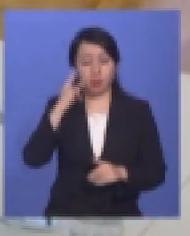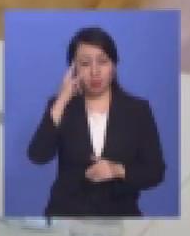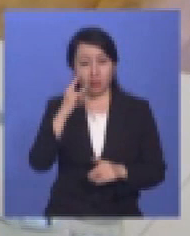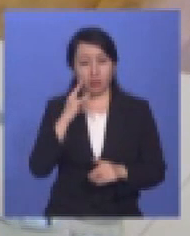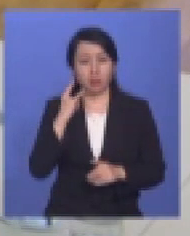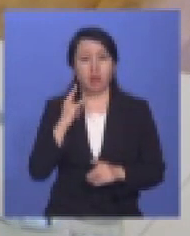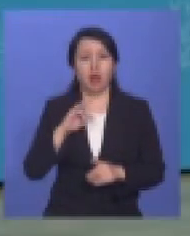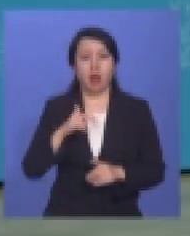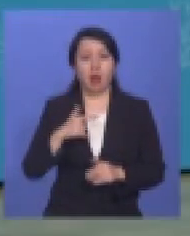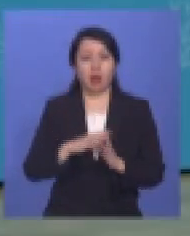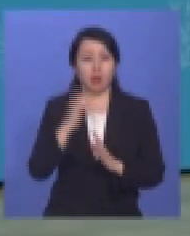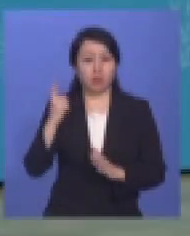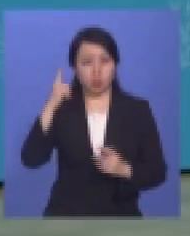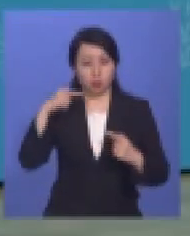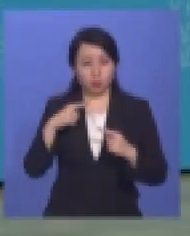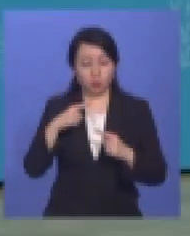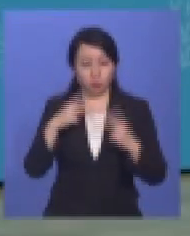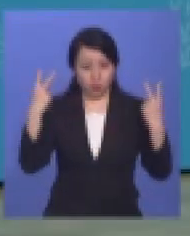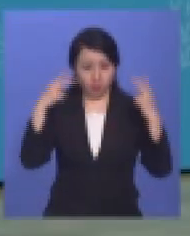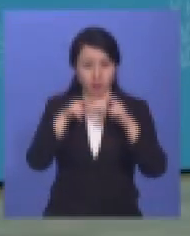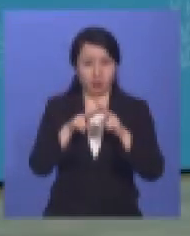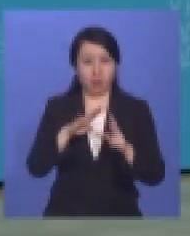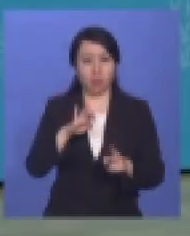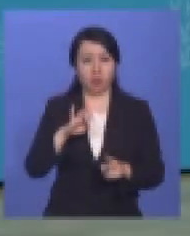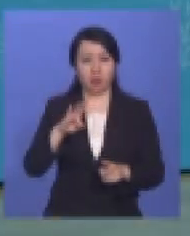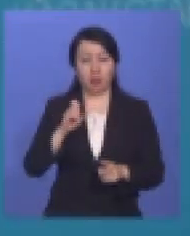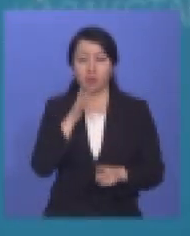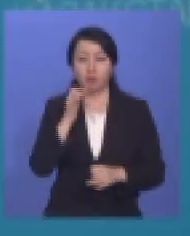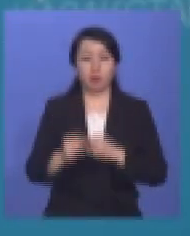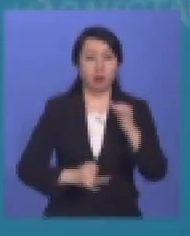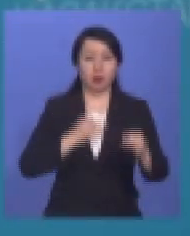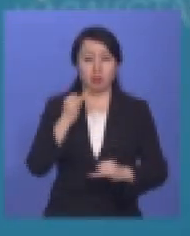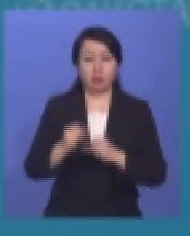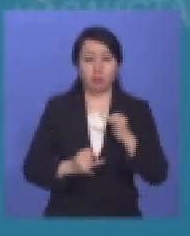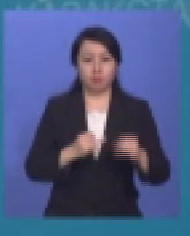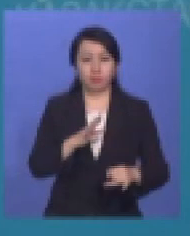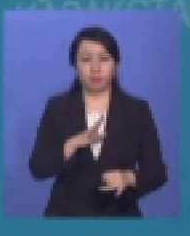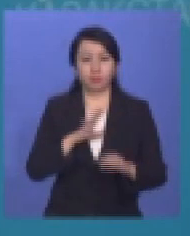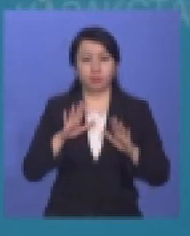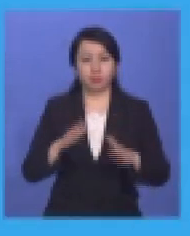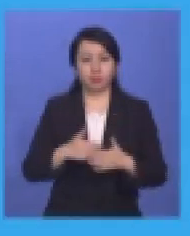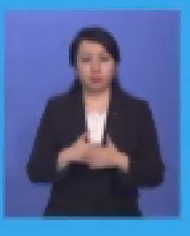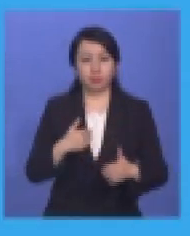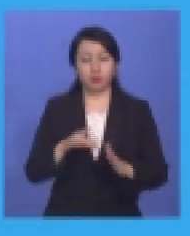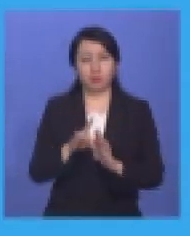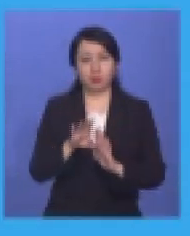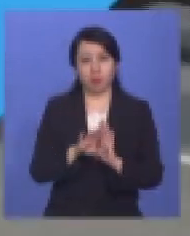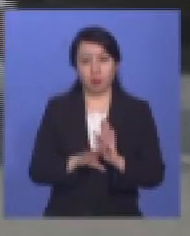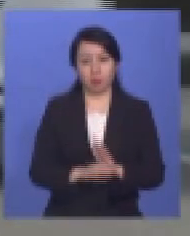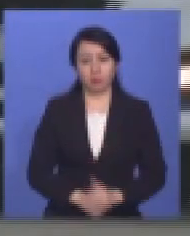Западно-Казахстанского аграрно-технического университета имени Джангирхана. В ходе дискуссии обсуждены пункты предвыборной программы.